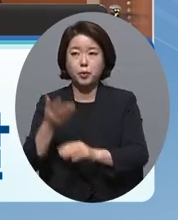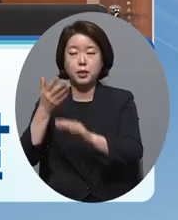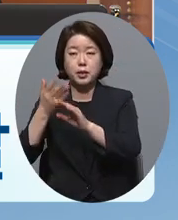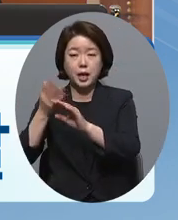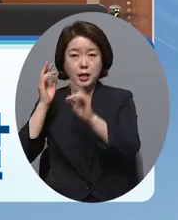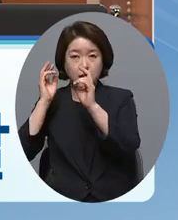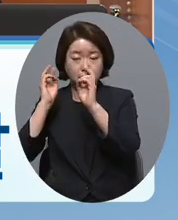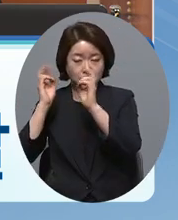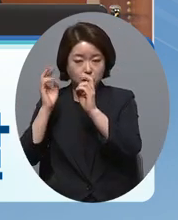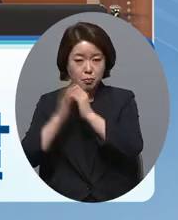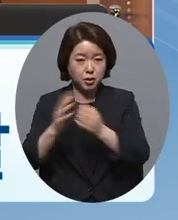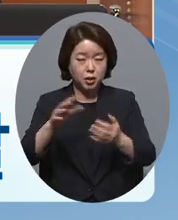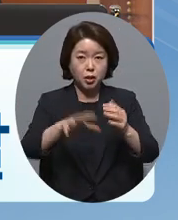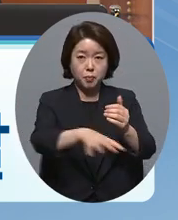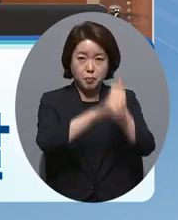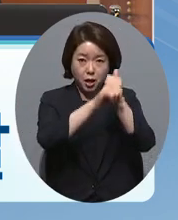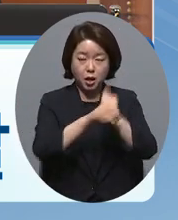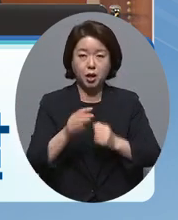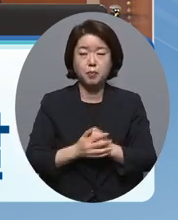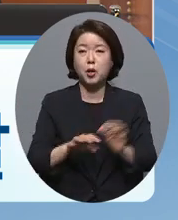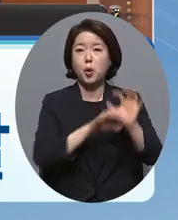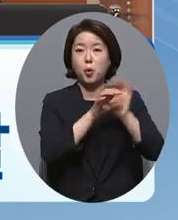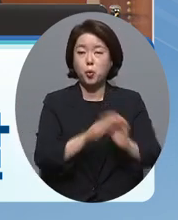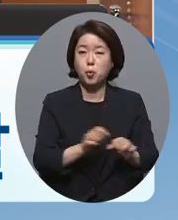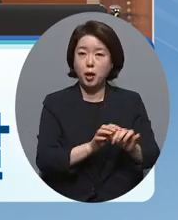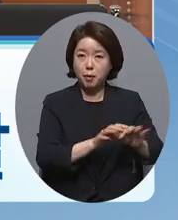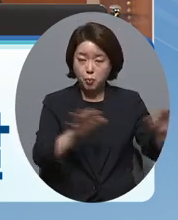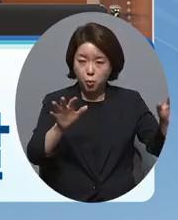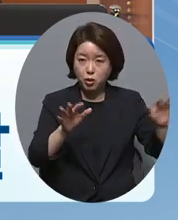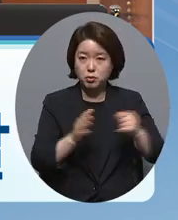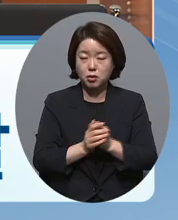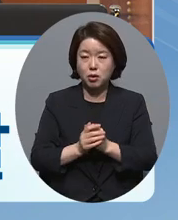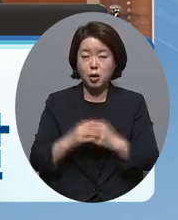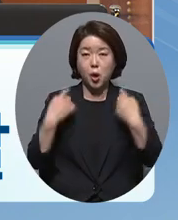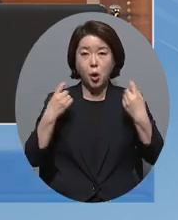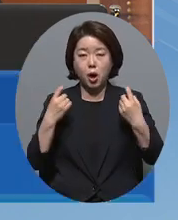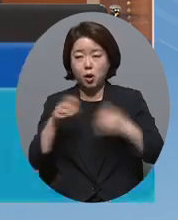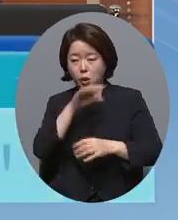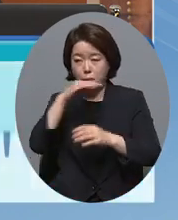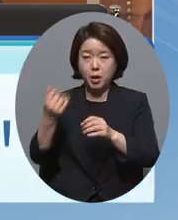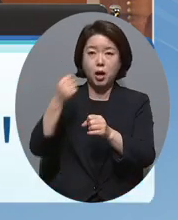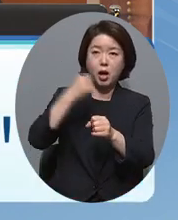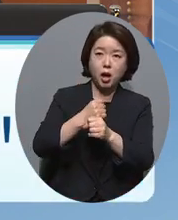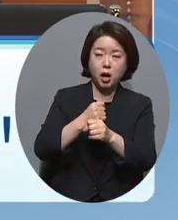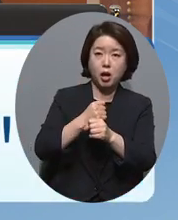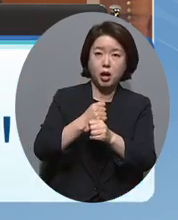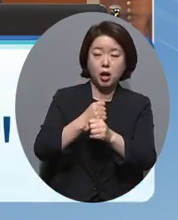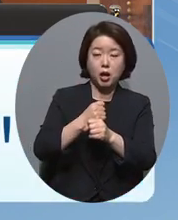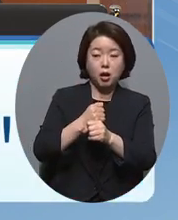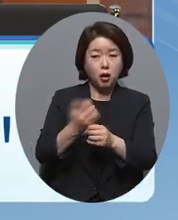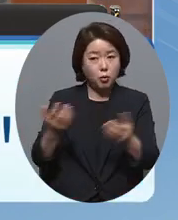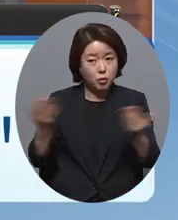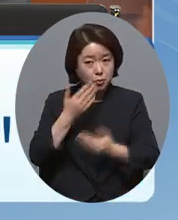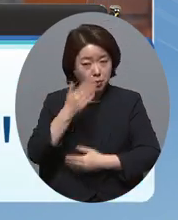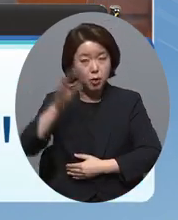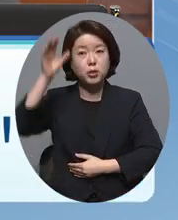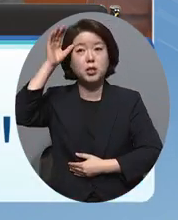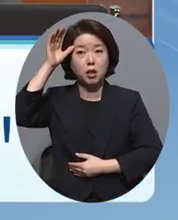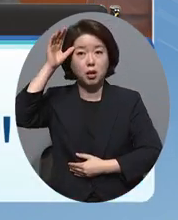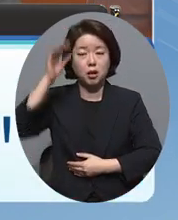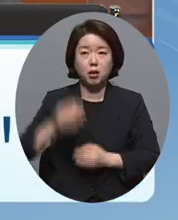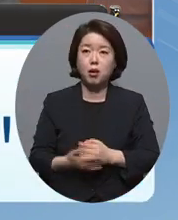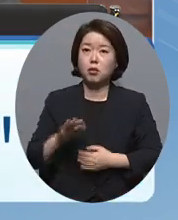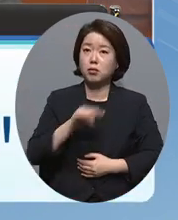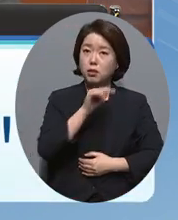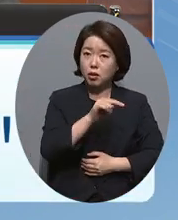인수를 하게 되면 지금 코로나도 풀려서 다시 관광화가 활성돼서 정상적으로 일을 할 수 있을 거라고 기대를 하고 있어요 그런데